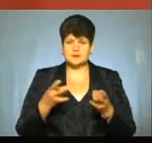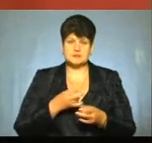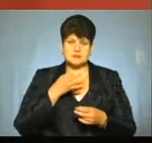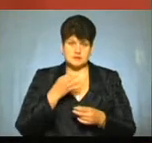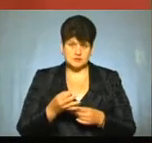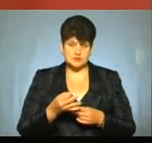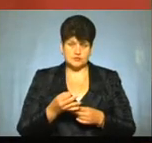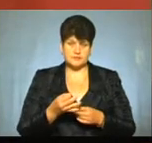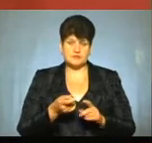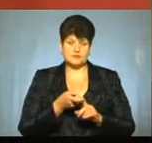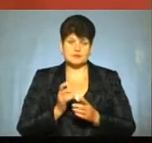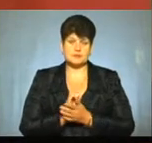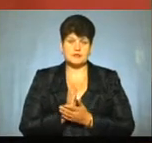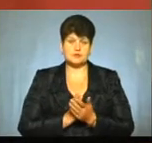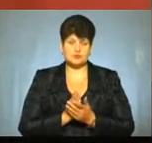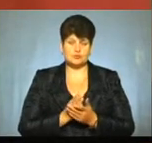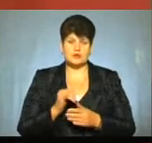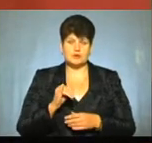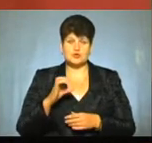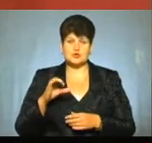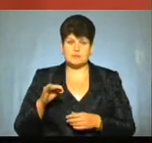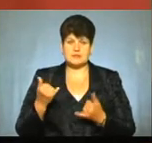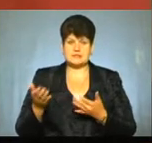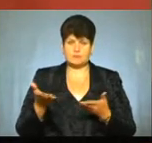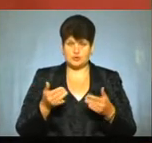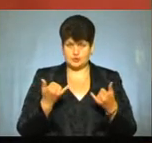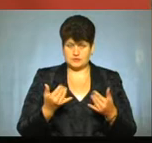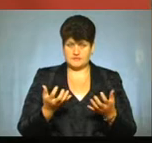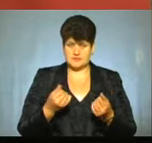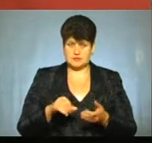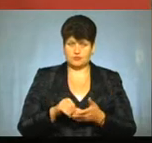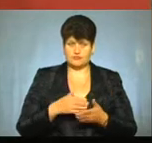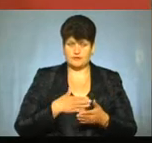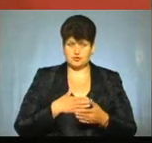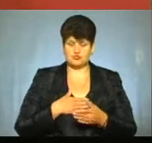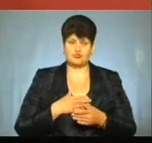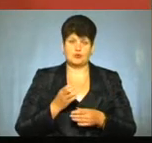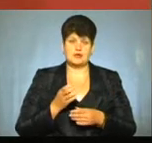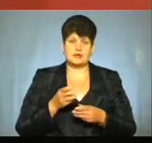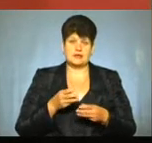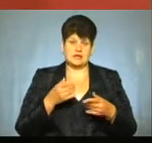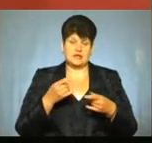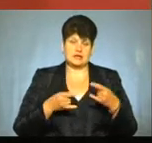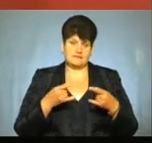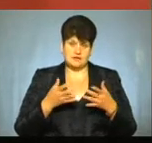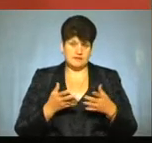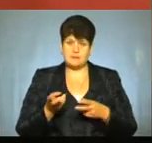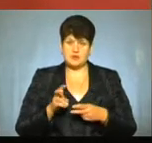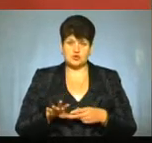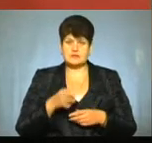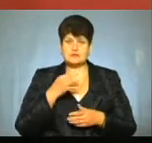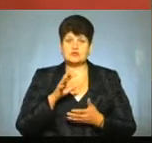Варто сказати, що через прес-службу Ігоря Сополя ми запрошували його сьогодні взяти участь у нашому ефірі, однак він не